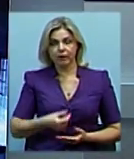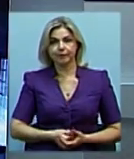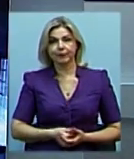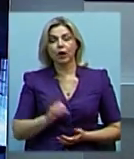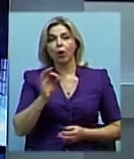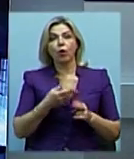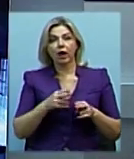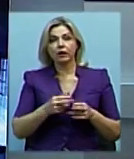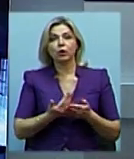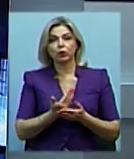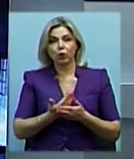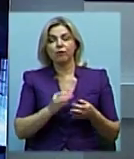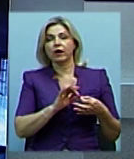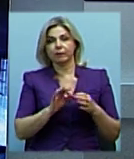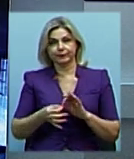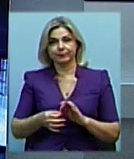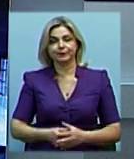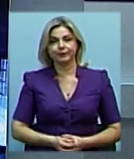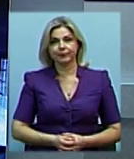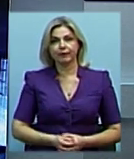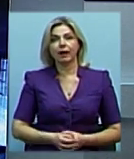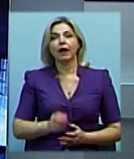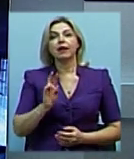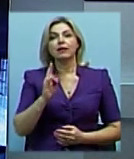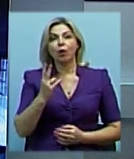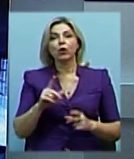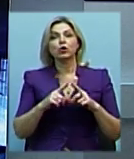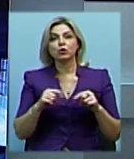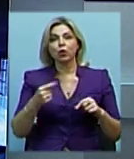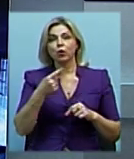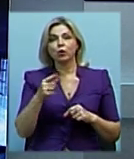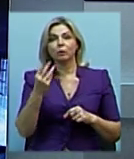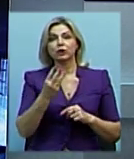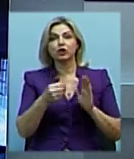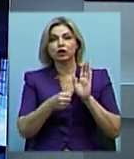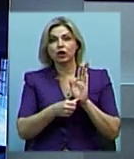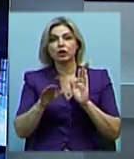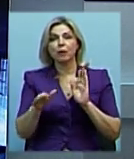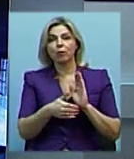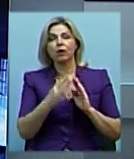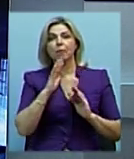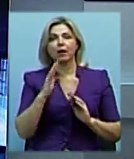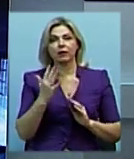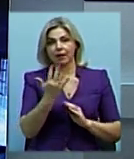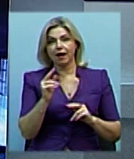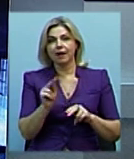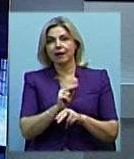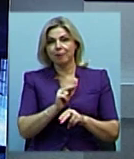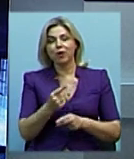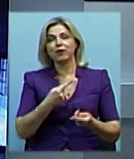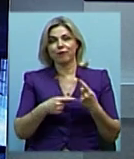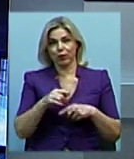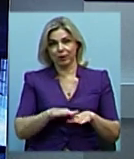Тож про ці та інші події більш докладно. До Миколаївської школи номер 36 після 5-річного ремонту повернулись